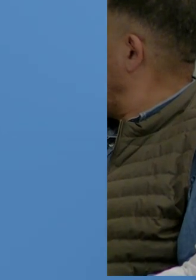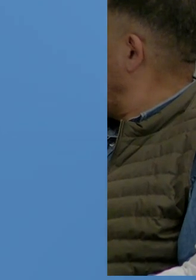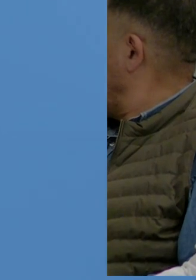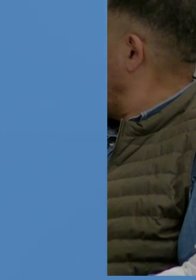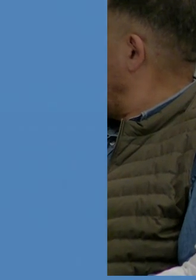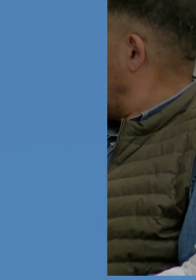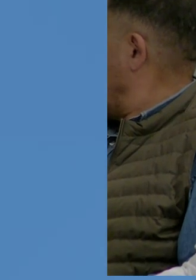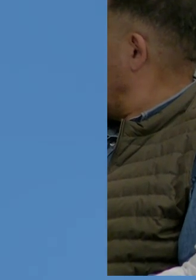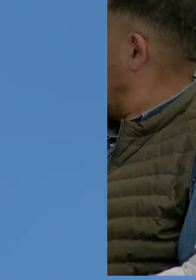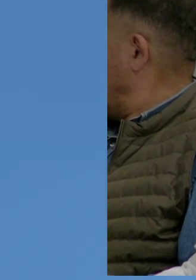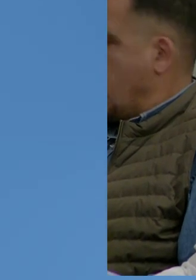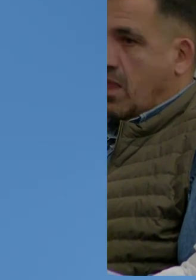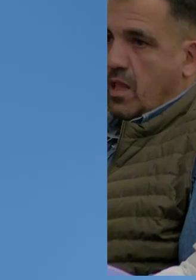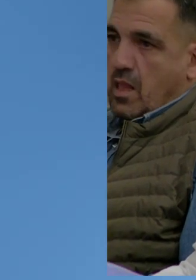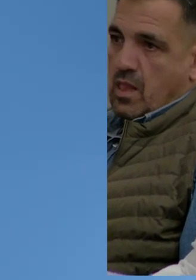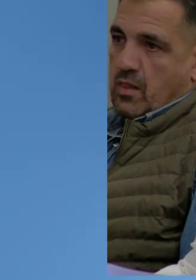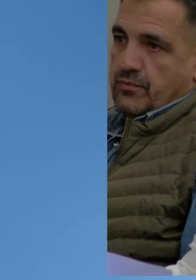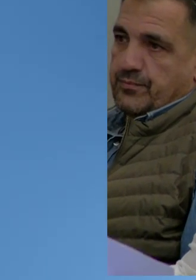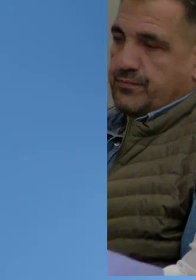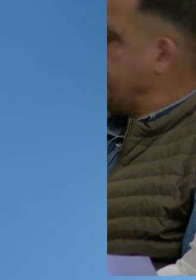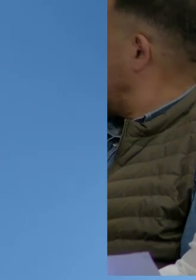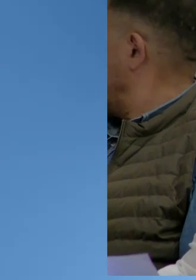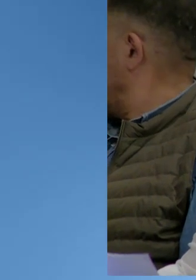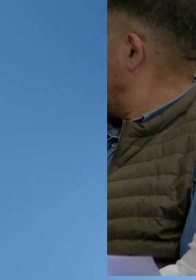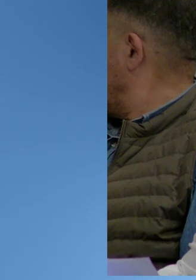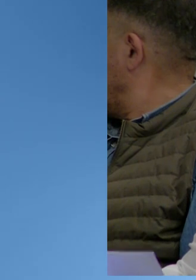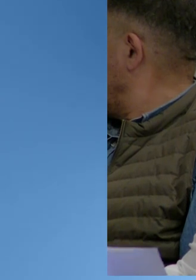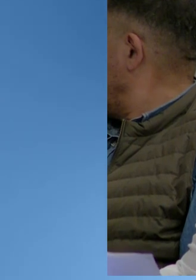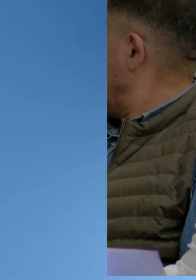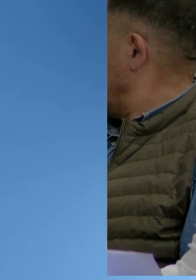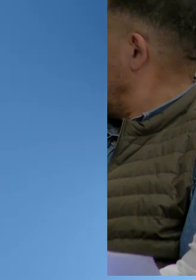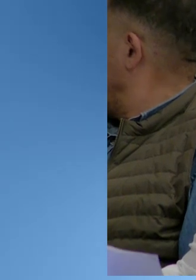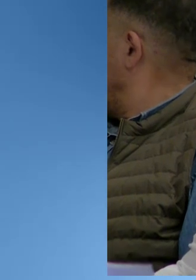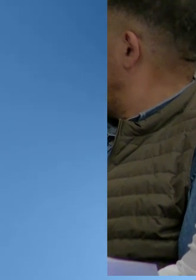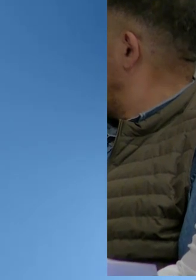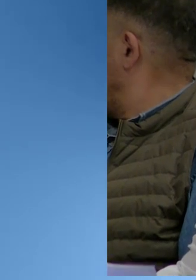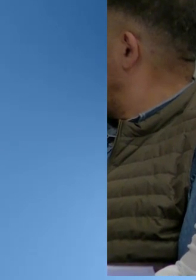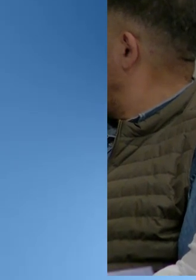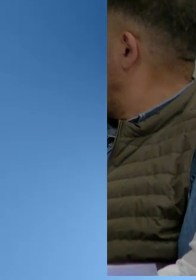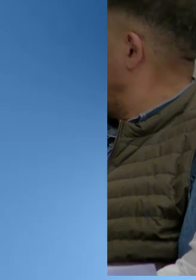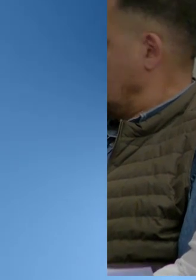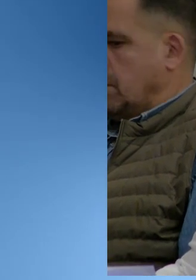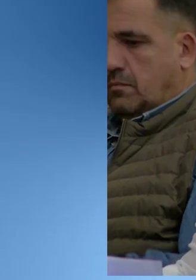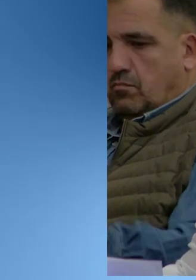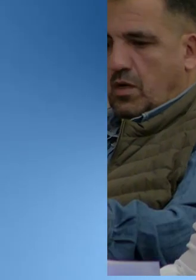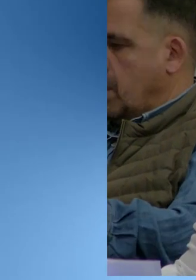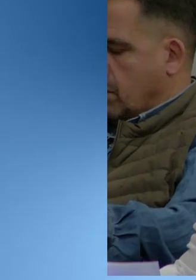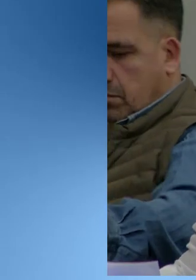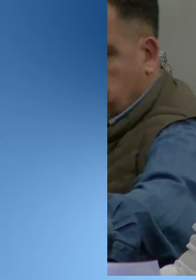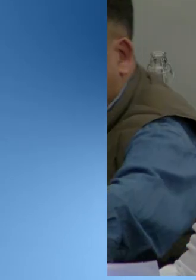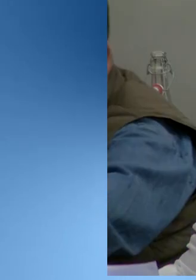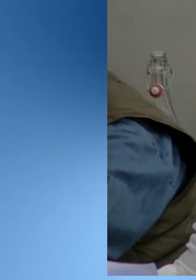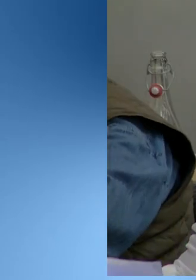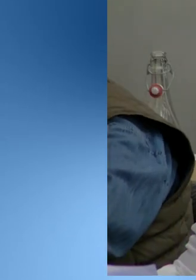l'éducation populaire malheureusement est le terme d'éducation populaire est utilisé à tir Largo par votre majorité et à chaque intervention on